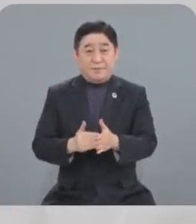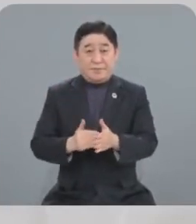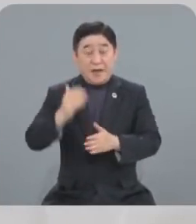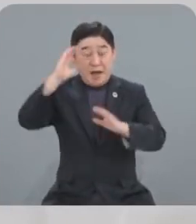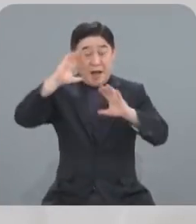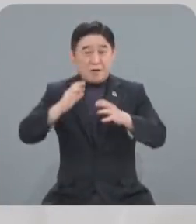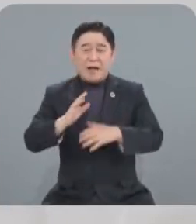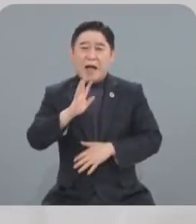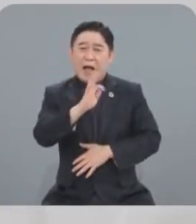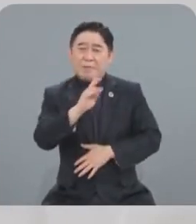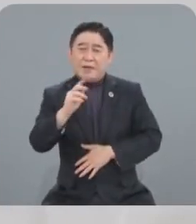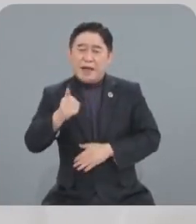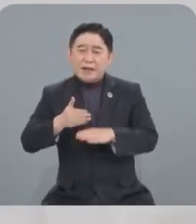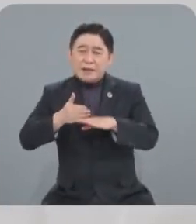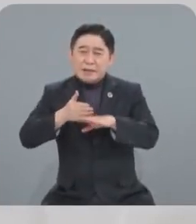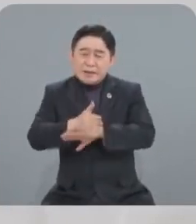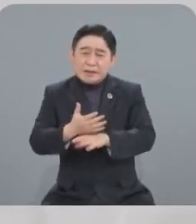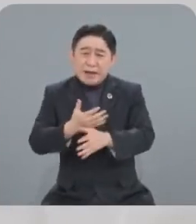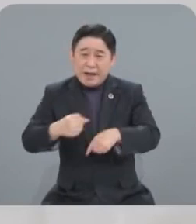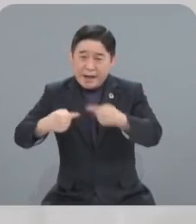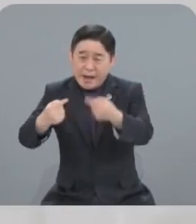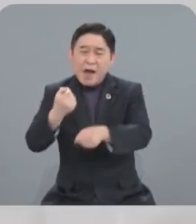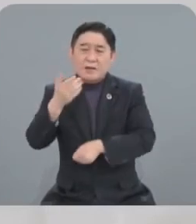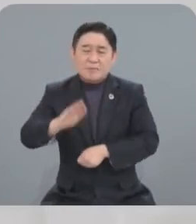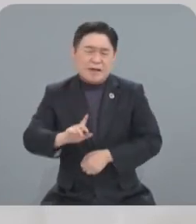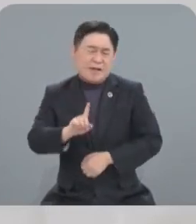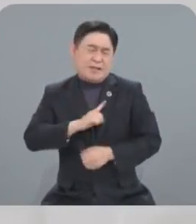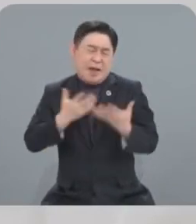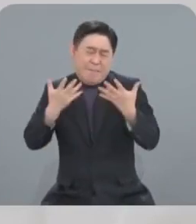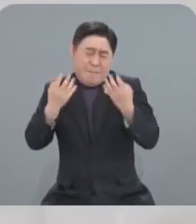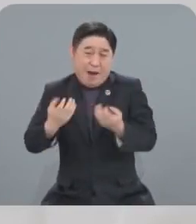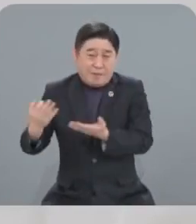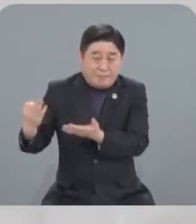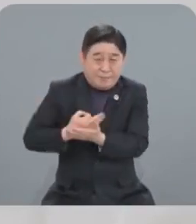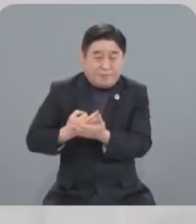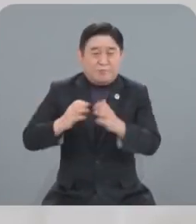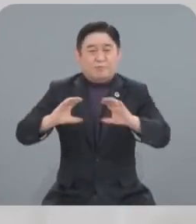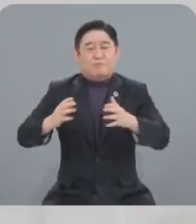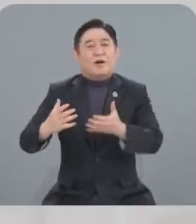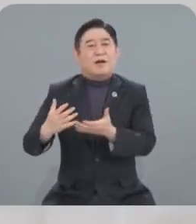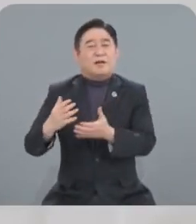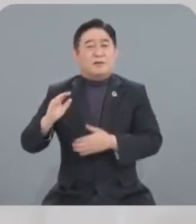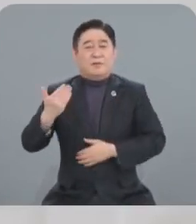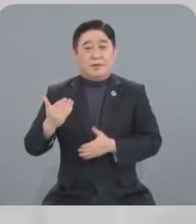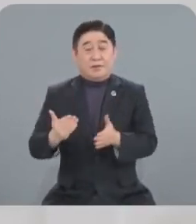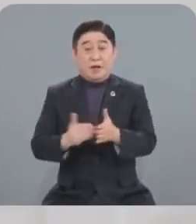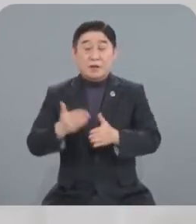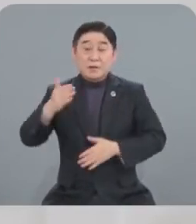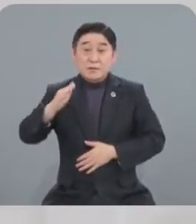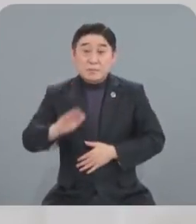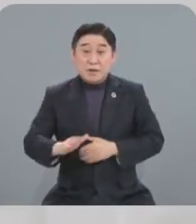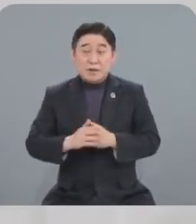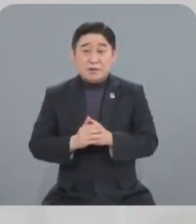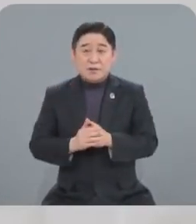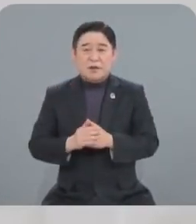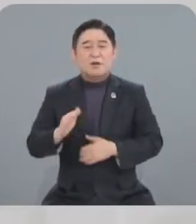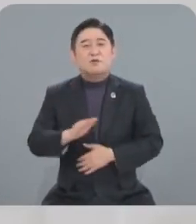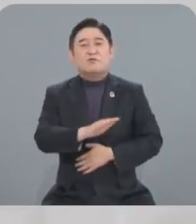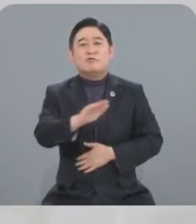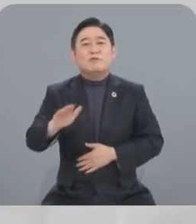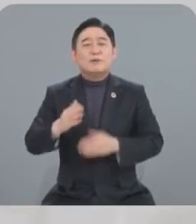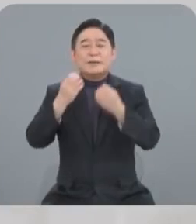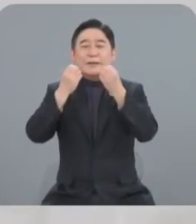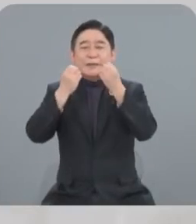한국은 fta 지각생 이었지만 가장 많은 것을 얻어 낸 국가입니다 하지만 우리는